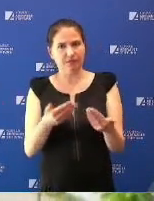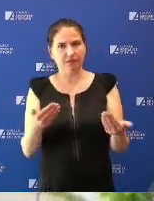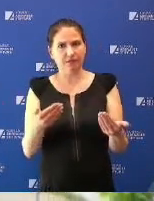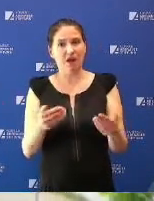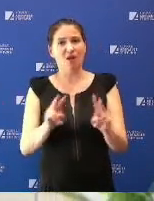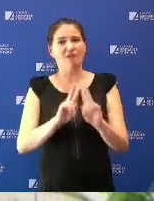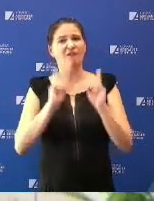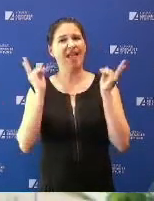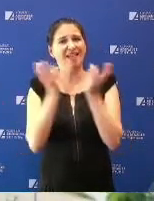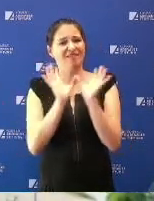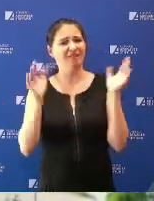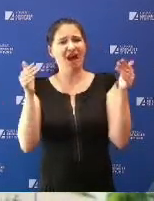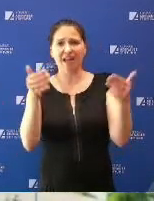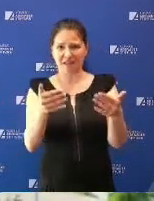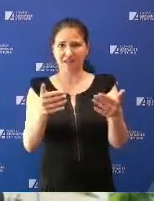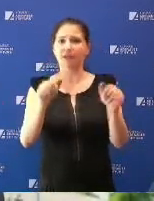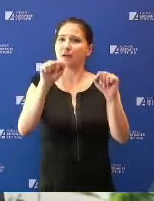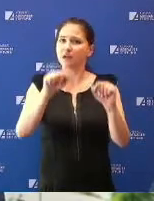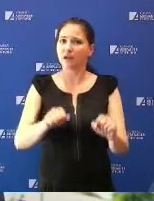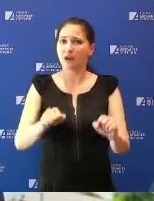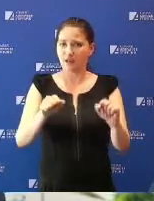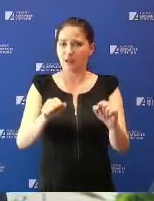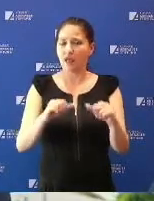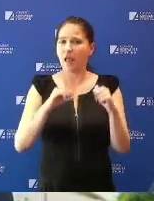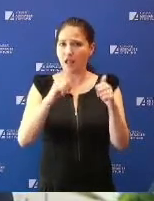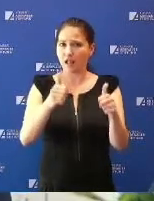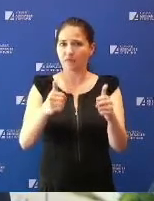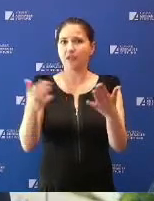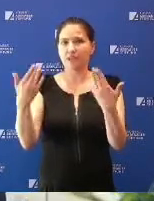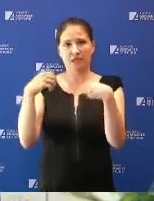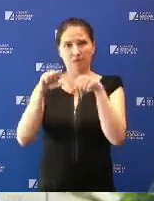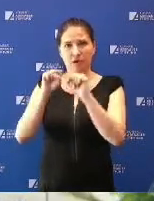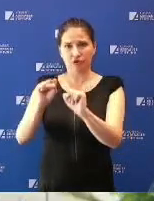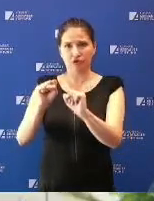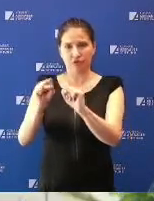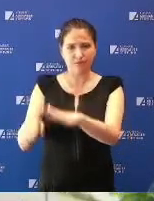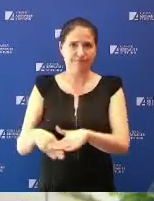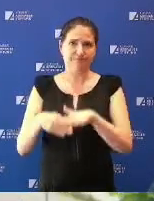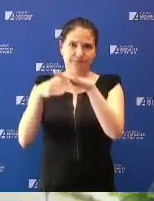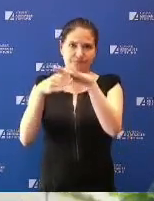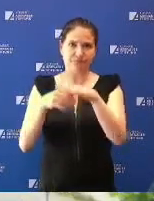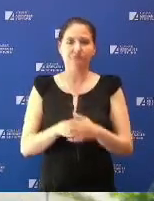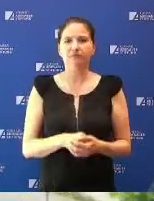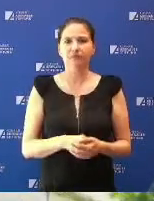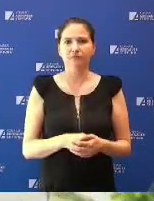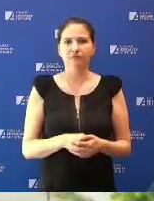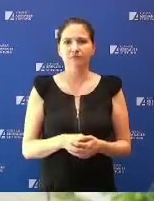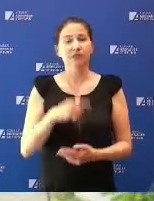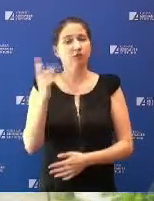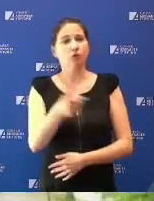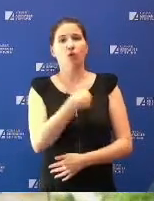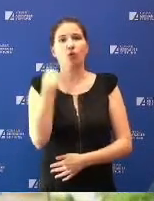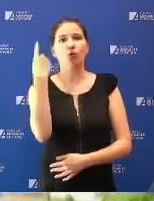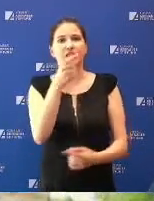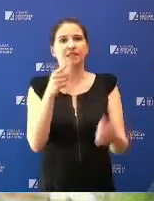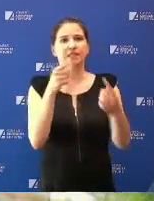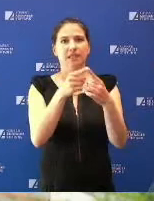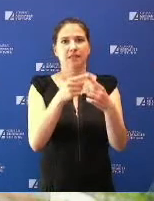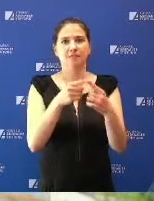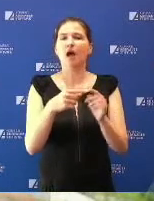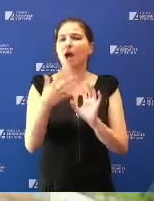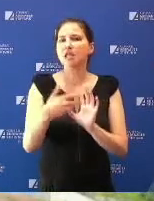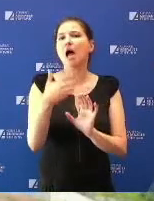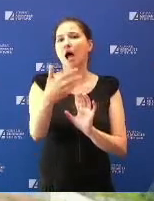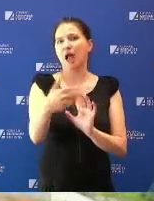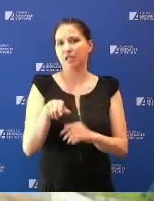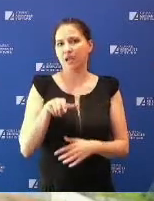global daran mitwirken, den Klimaschutz voranzubringen. Das ist unser Weg, ein ganzheitlicher Weg, ein nachhaltiger